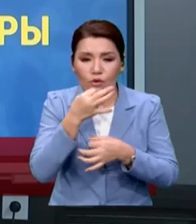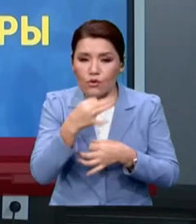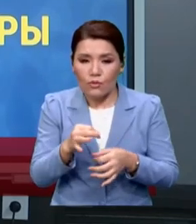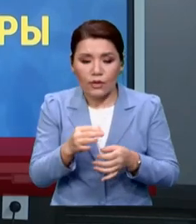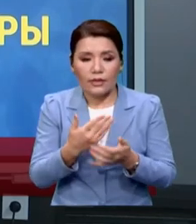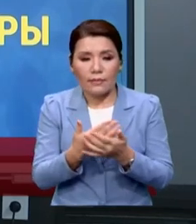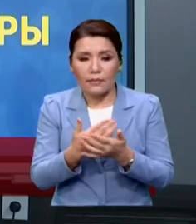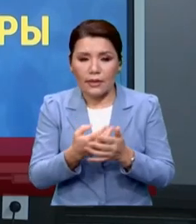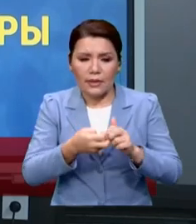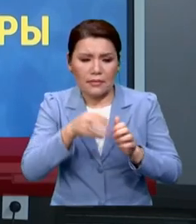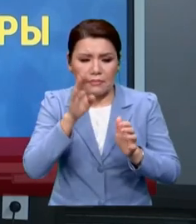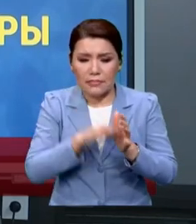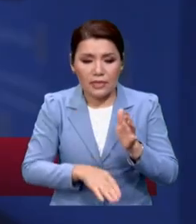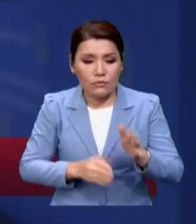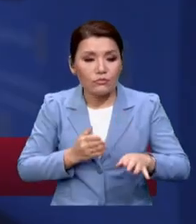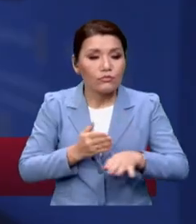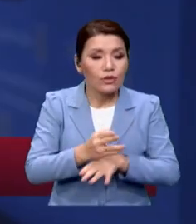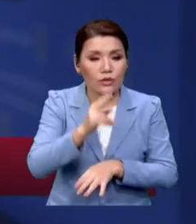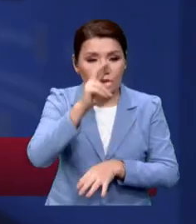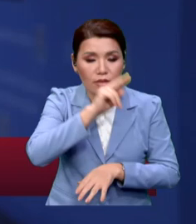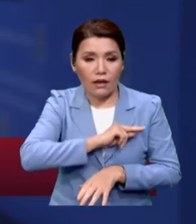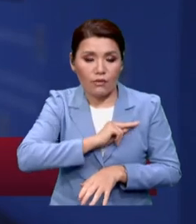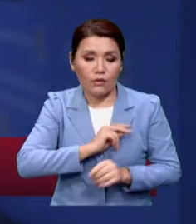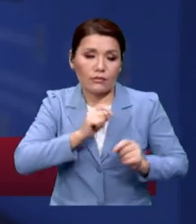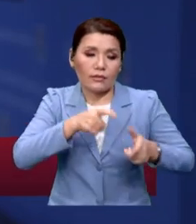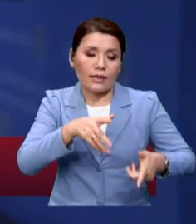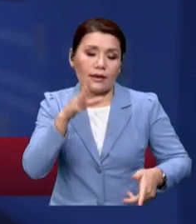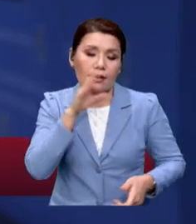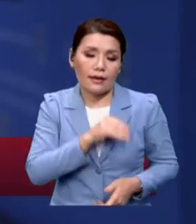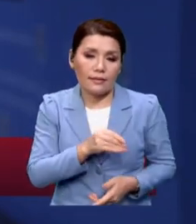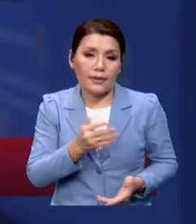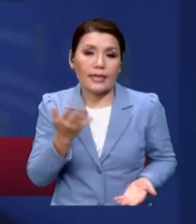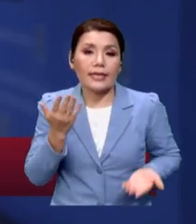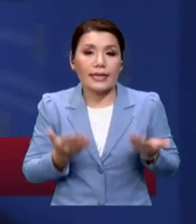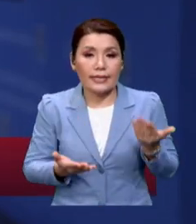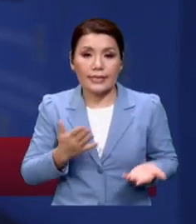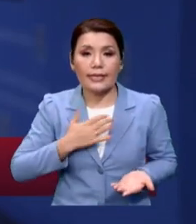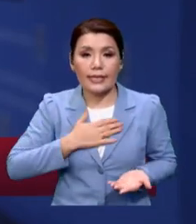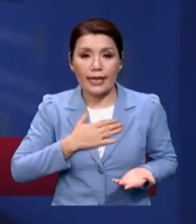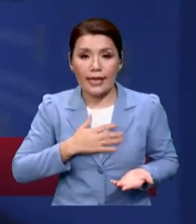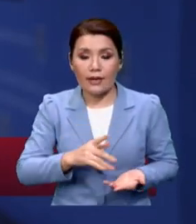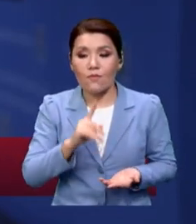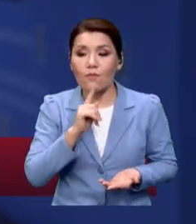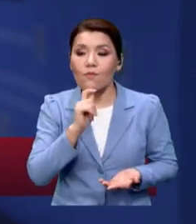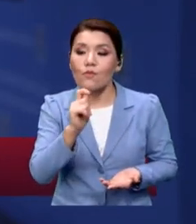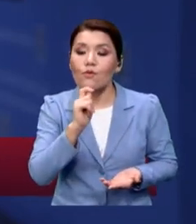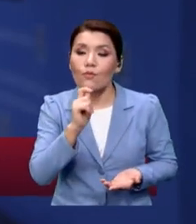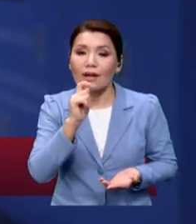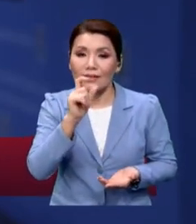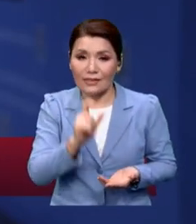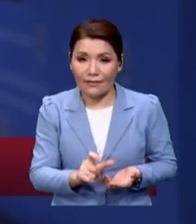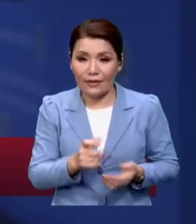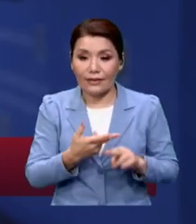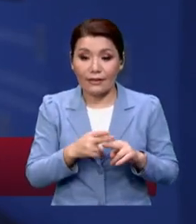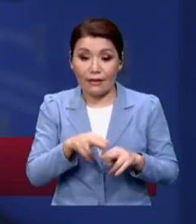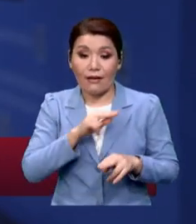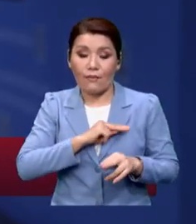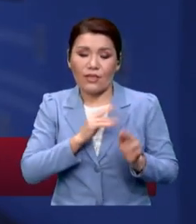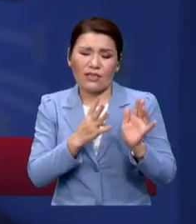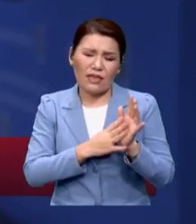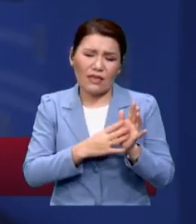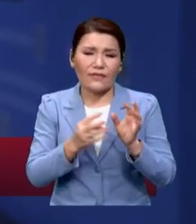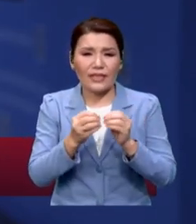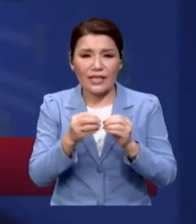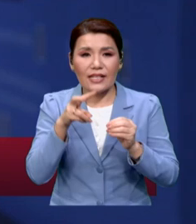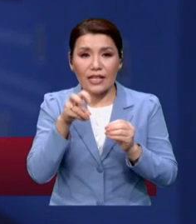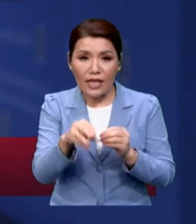заходить на государственную службу. То есть, если я, как журналист, например, проработав в этой сфере 9-10